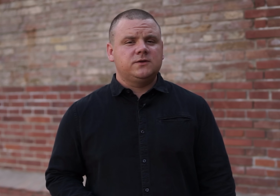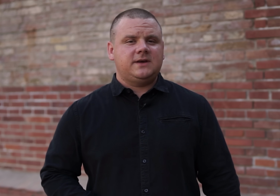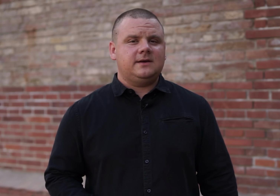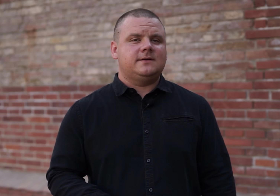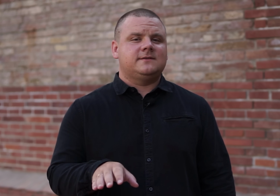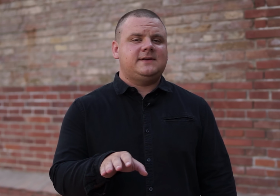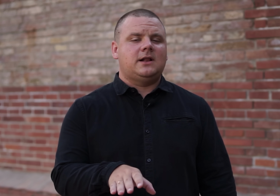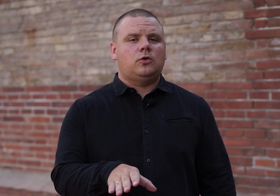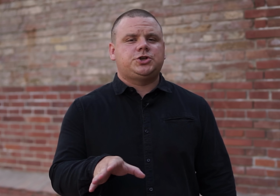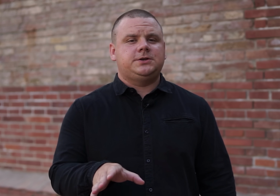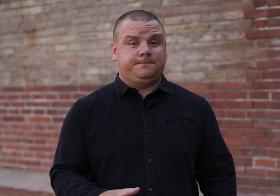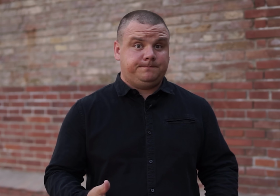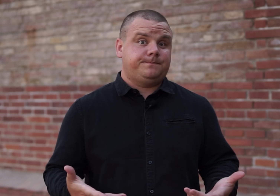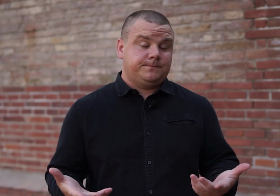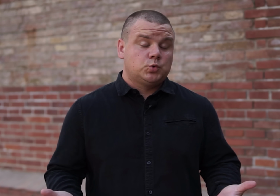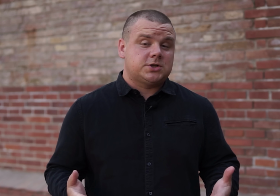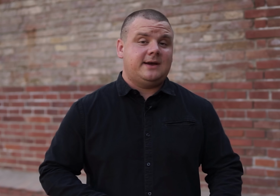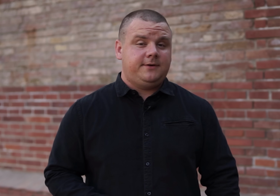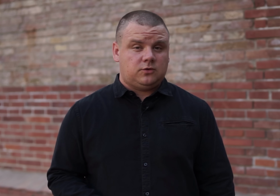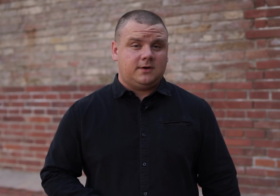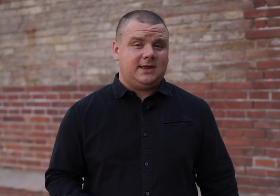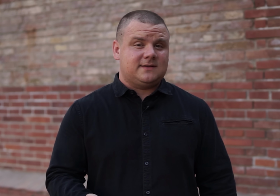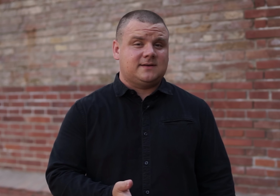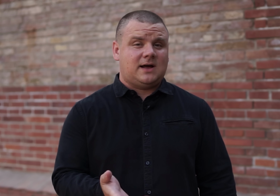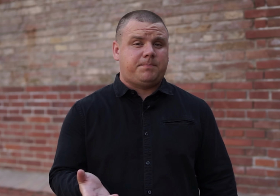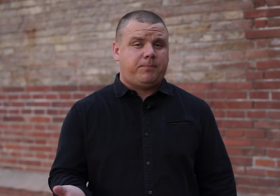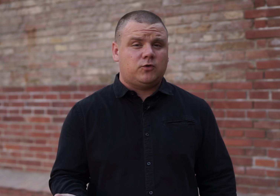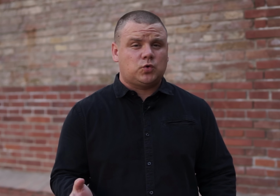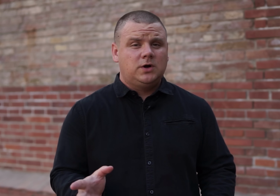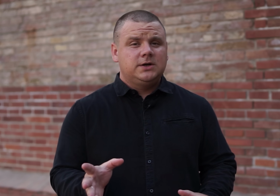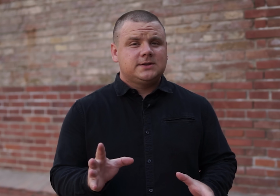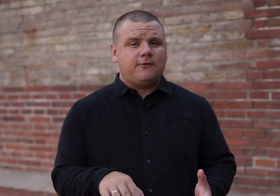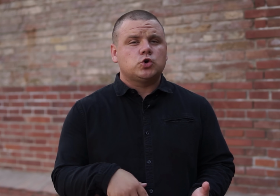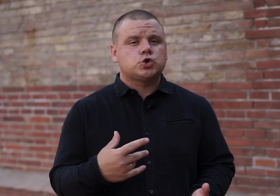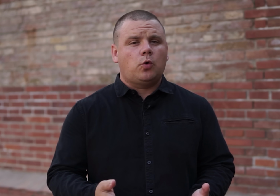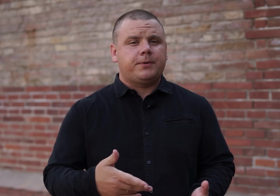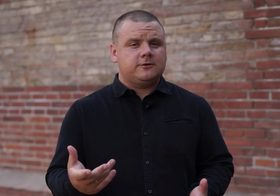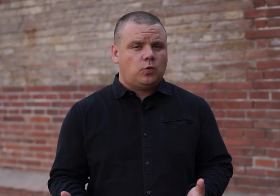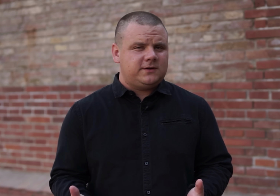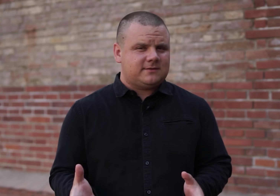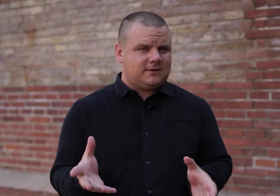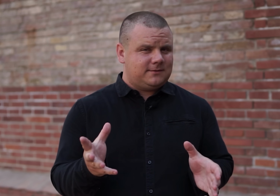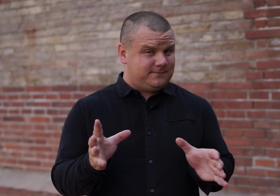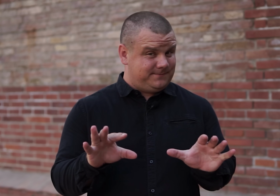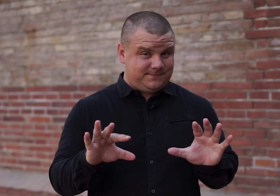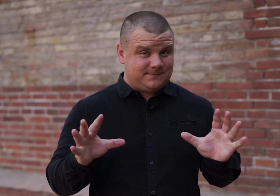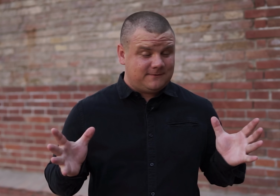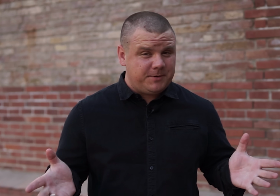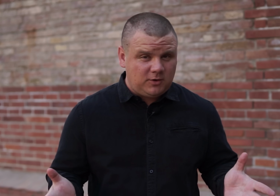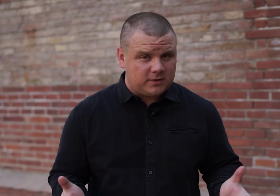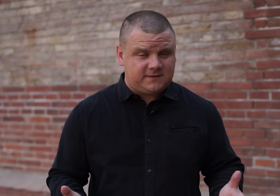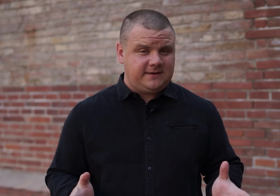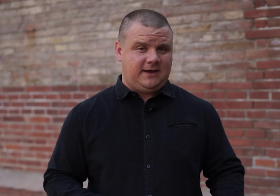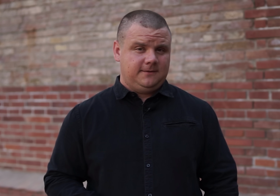Максим Шабуцкий сделал очень нужное видео и рассказал по поводу того, что происходит